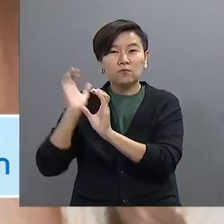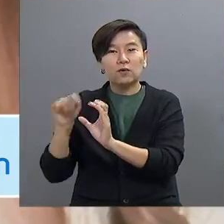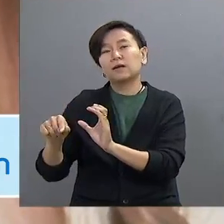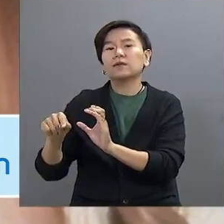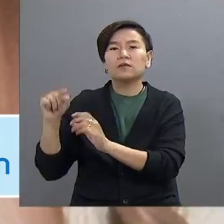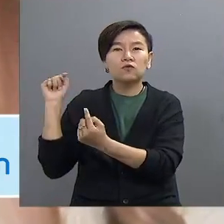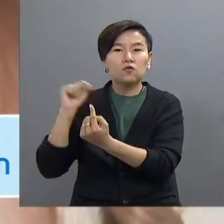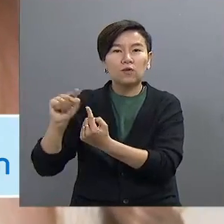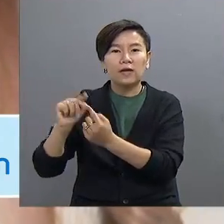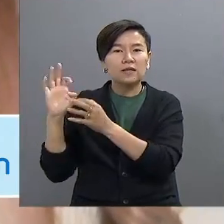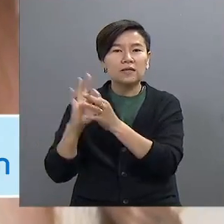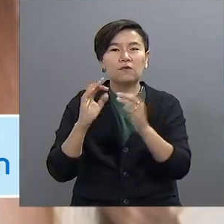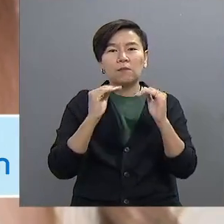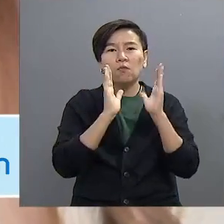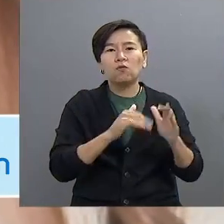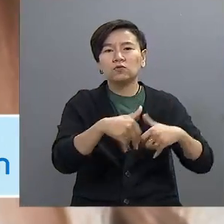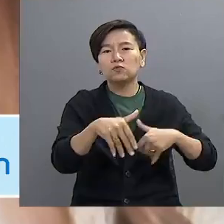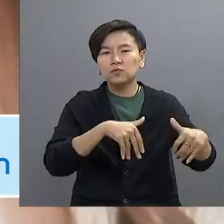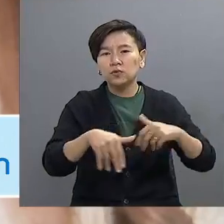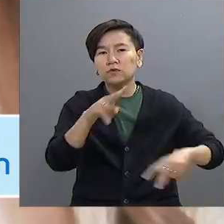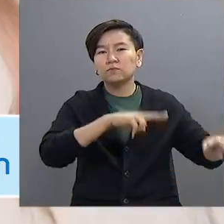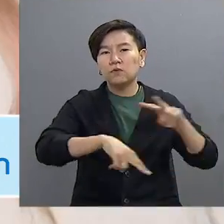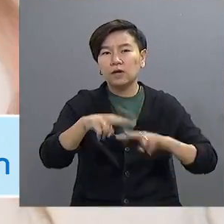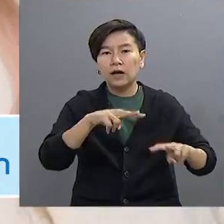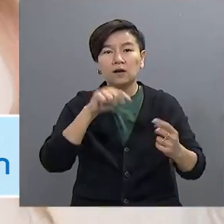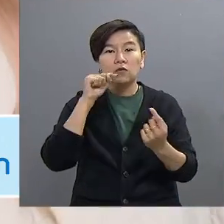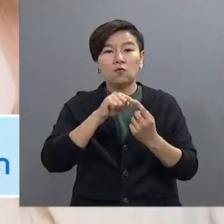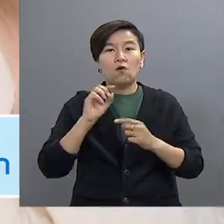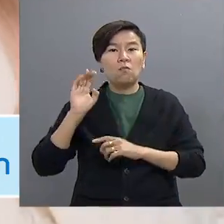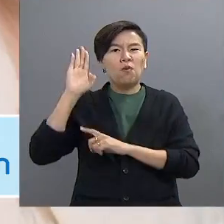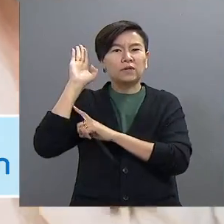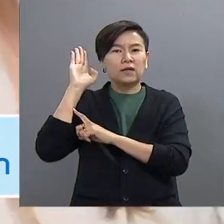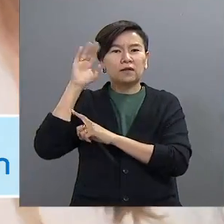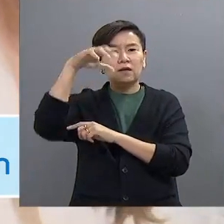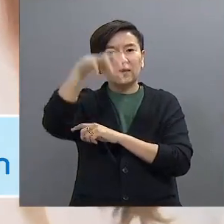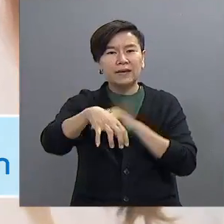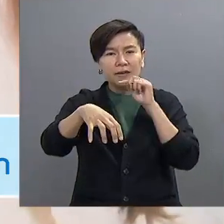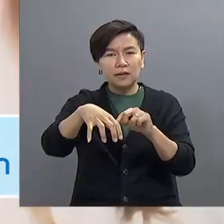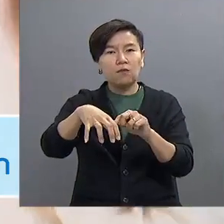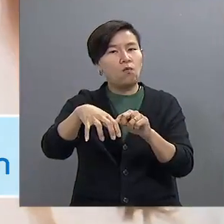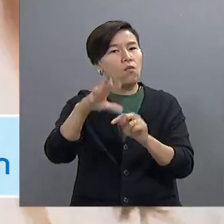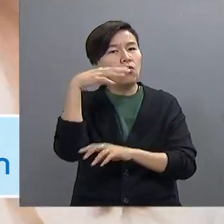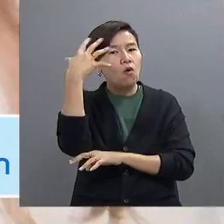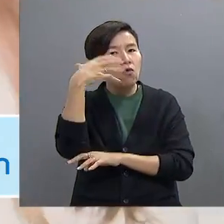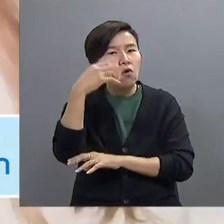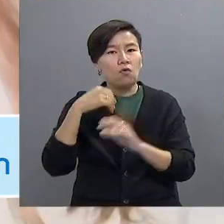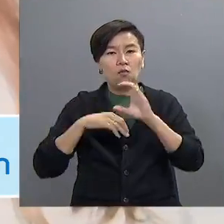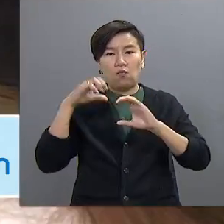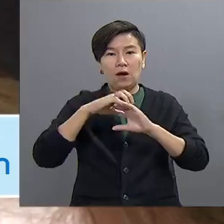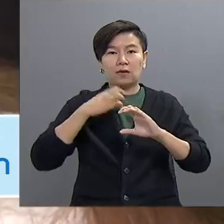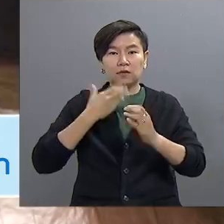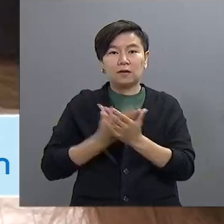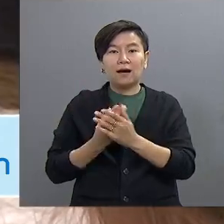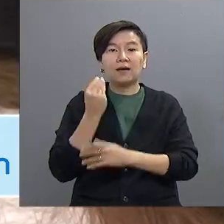ครองผู้บริโภคนั่นเองค่ะให้ดำเนินคดีกับเอเจนซี่เอกชนแห่งหนึ่งหลังไปสมัครโครงการหาประสบการณ์ที่สหรัฐอเมริ